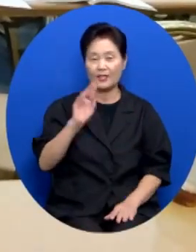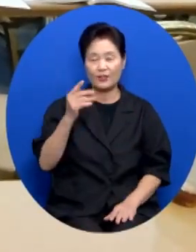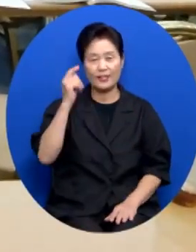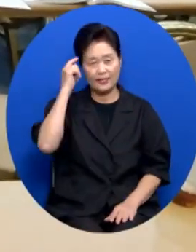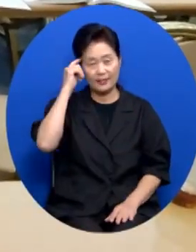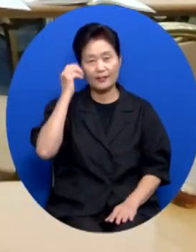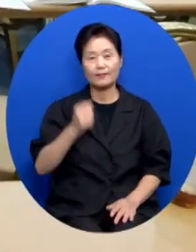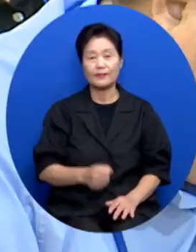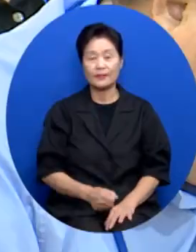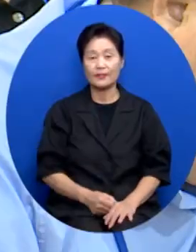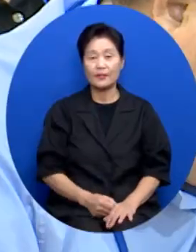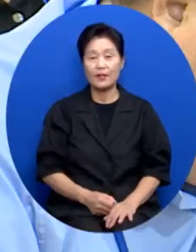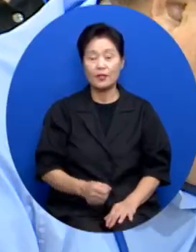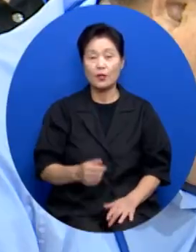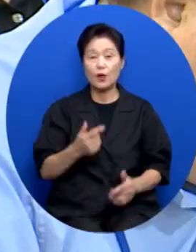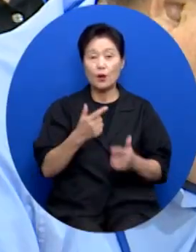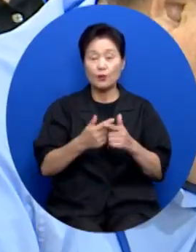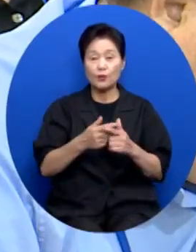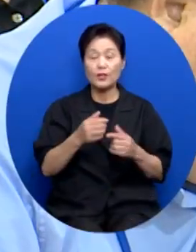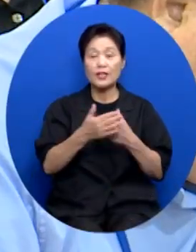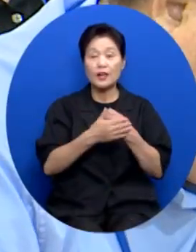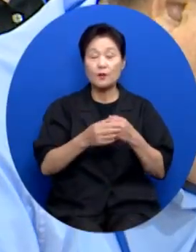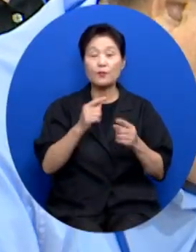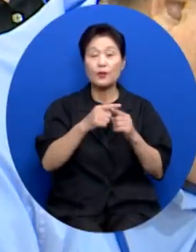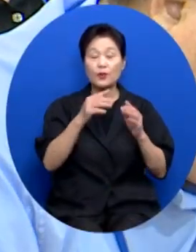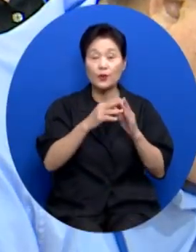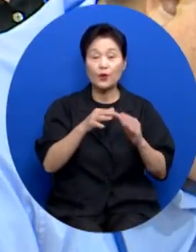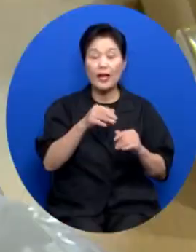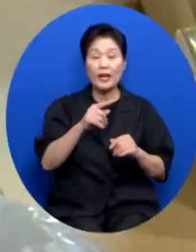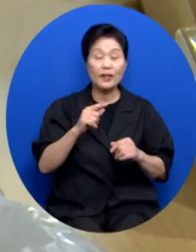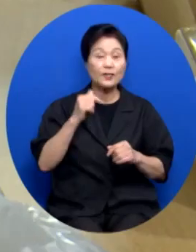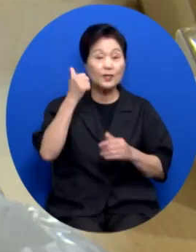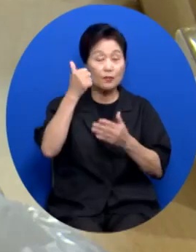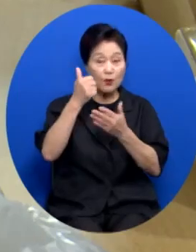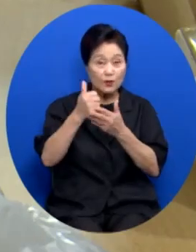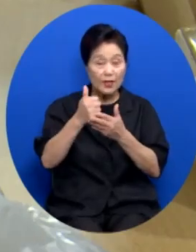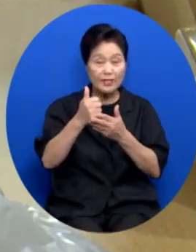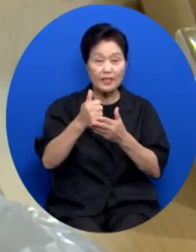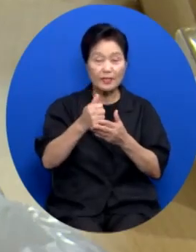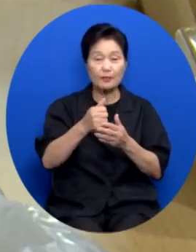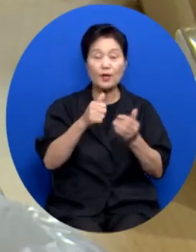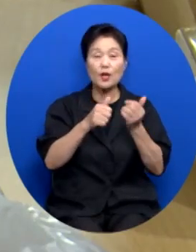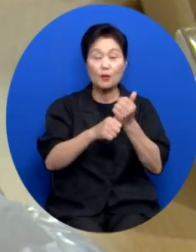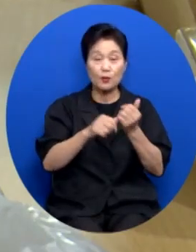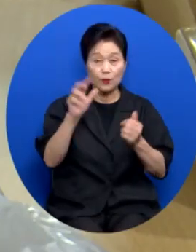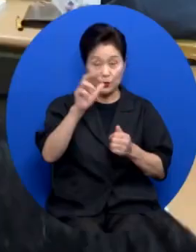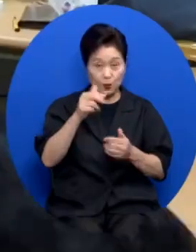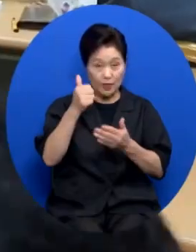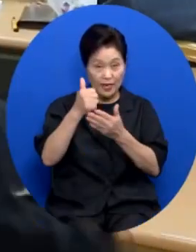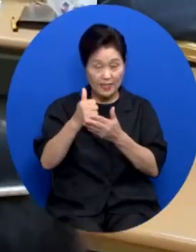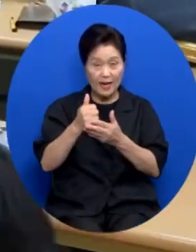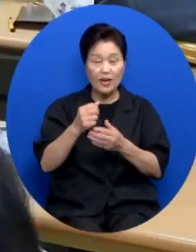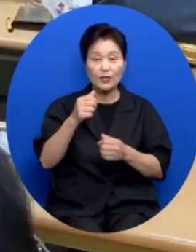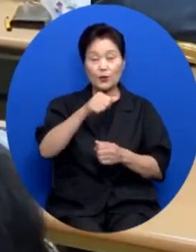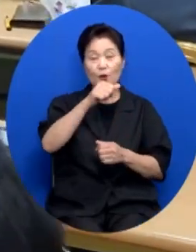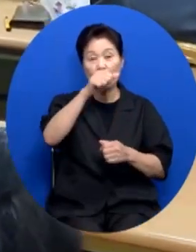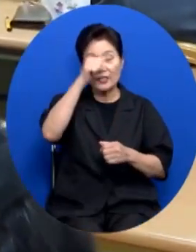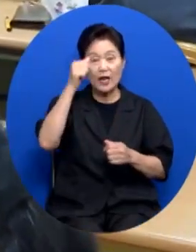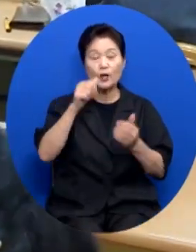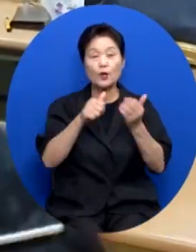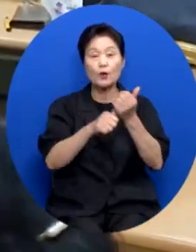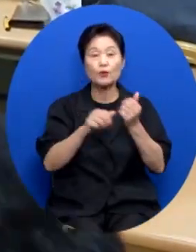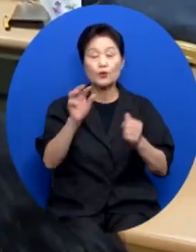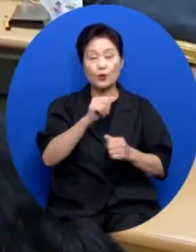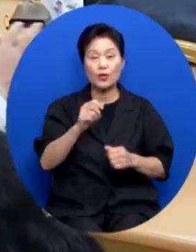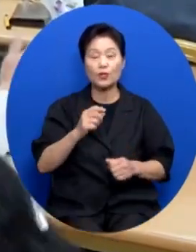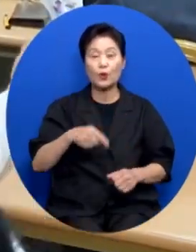목사 부총회장은 부산 은평중앙교회 강한실 목사가 장로 부총회장은 오산 수천교회 조동석 장로가